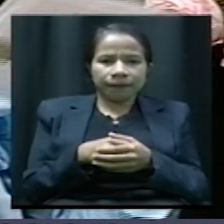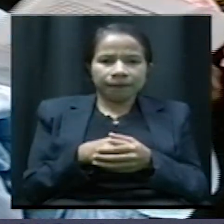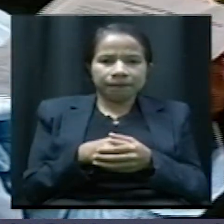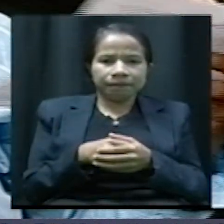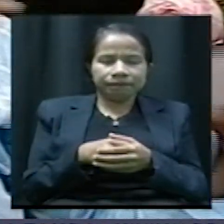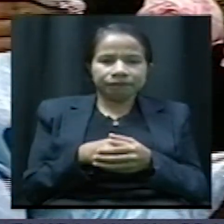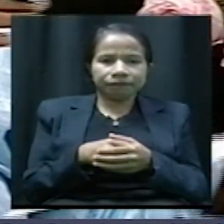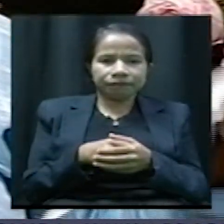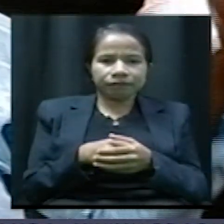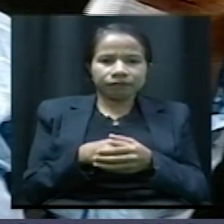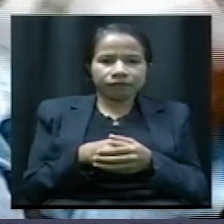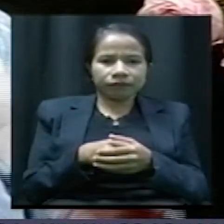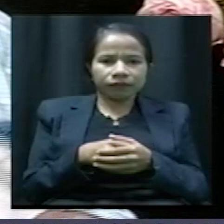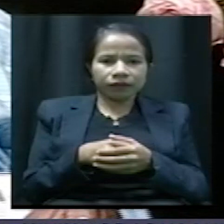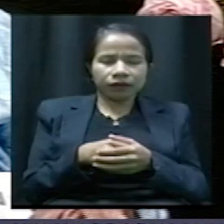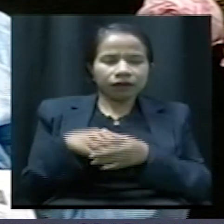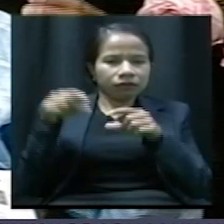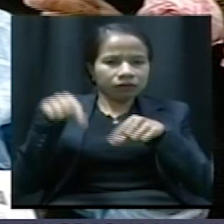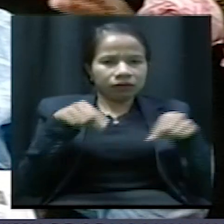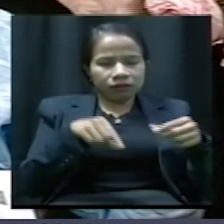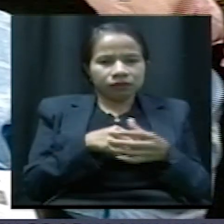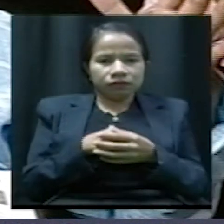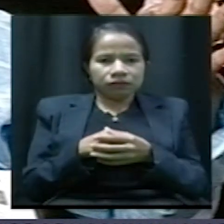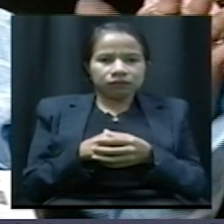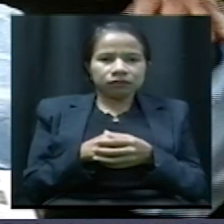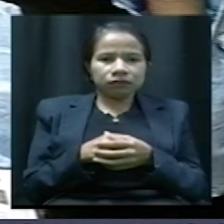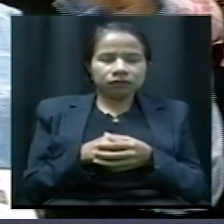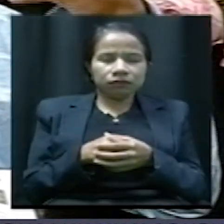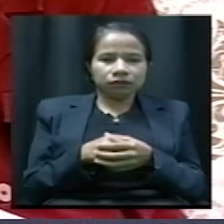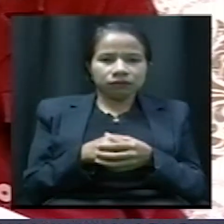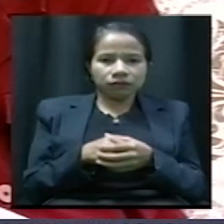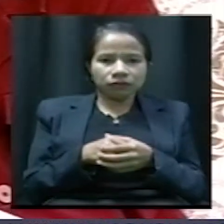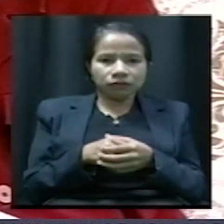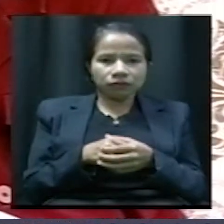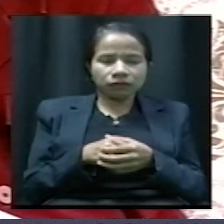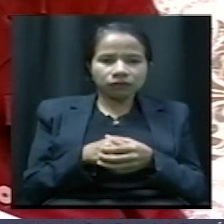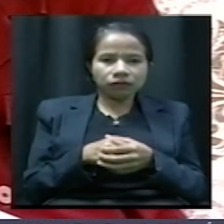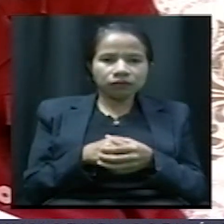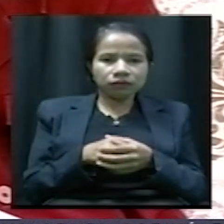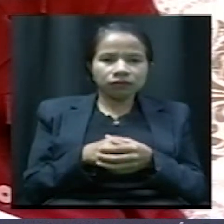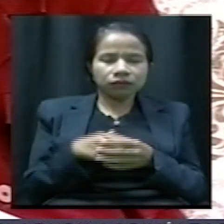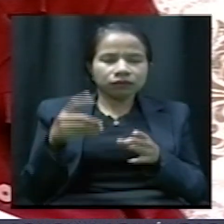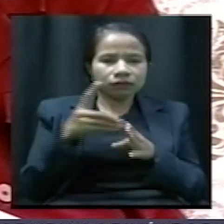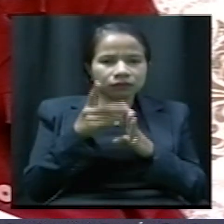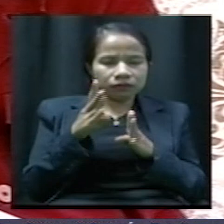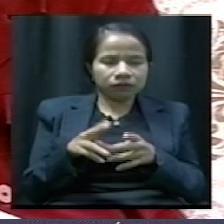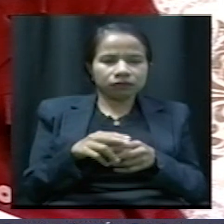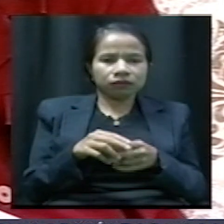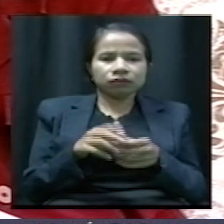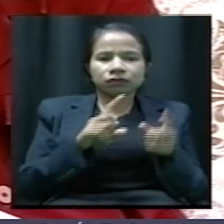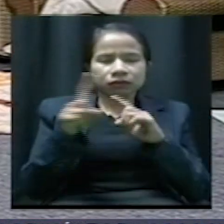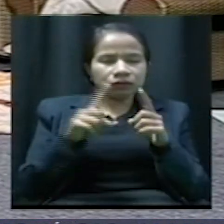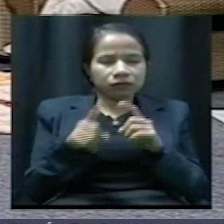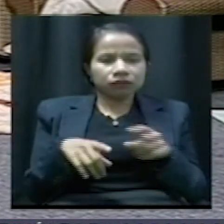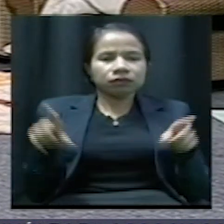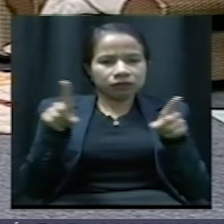idane asan la ne ohno den de asun de sene koskatin koskatin isu ne asan cross sectora ne asan direktur ne ro kulene los kata boto